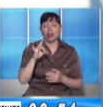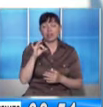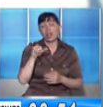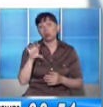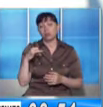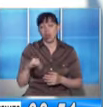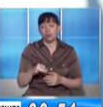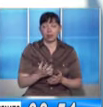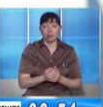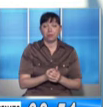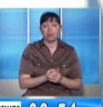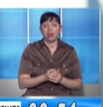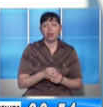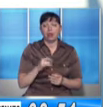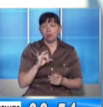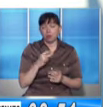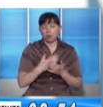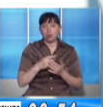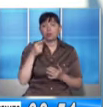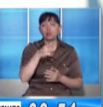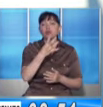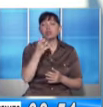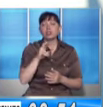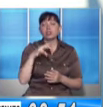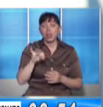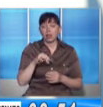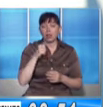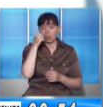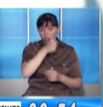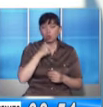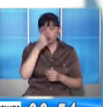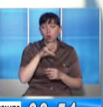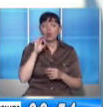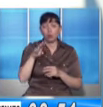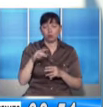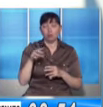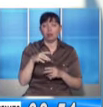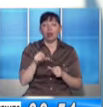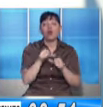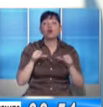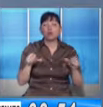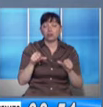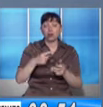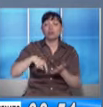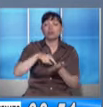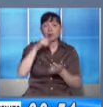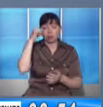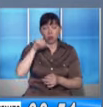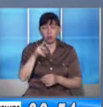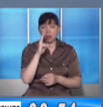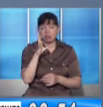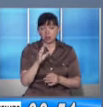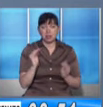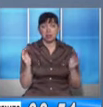eu echivalentul în lei. Și vreo 1400 de lei anual de la Consiliul Municipal Bălți. Aveți un apartament mic și o